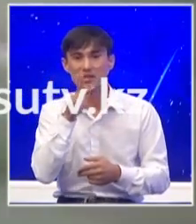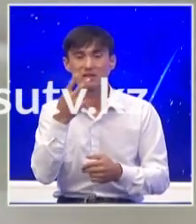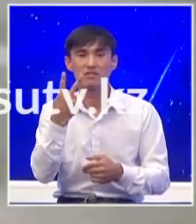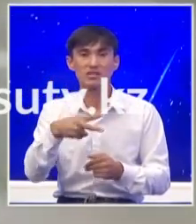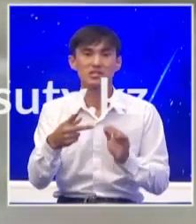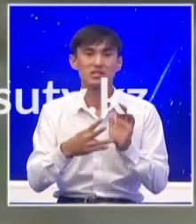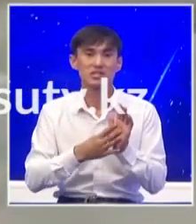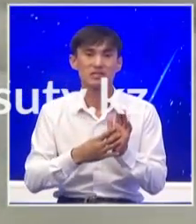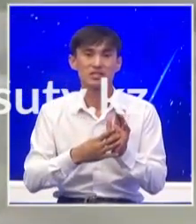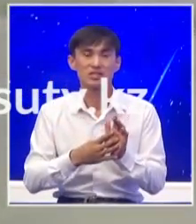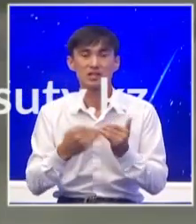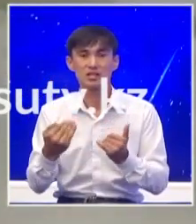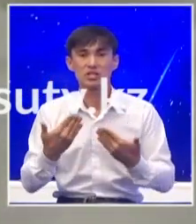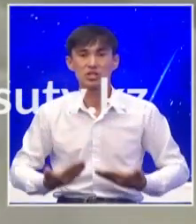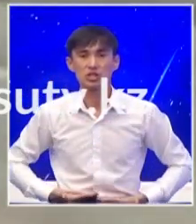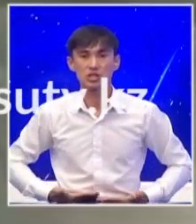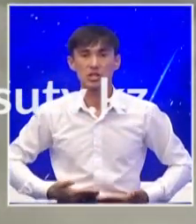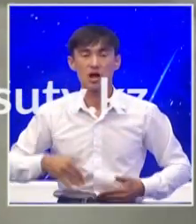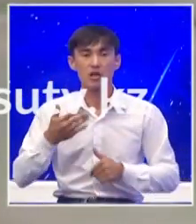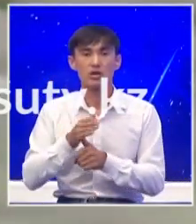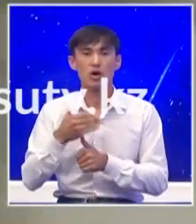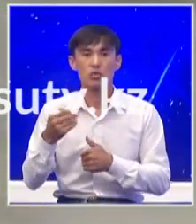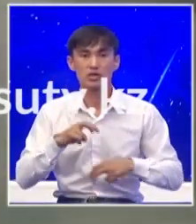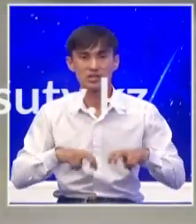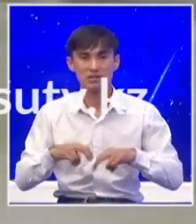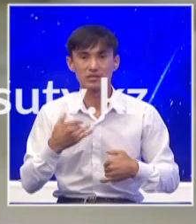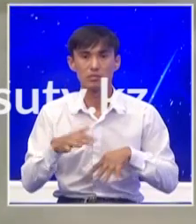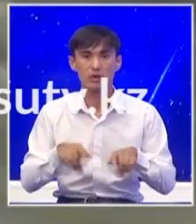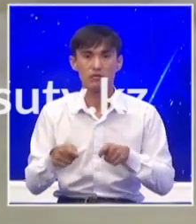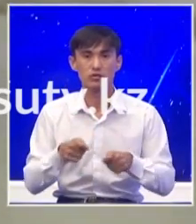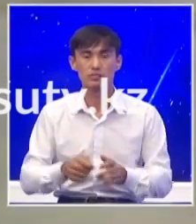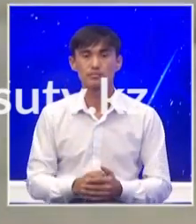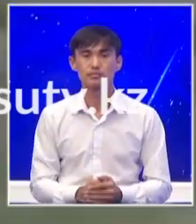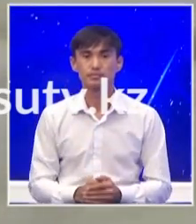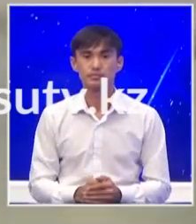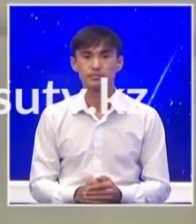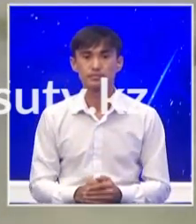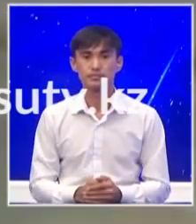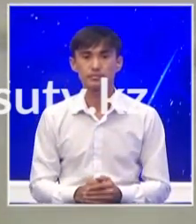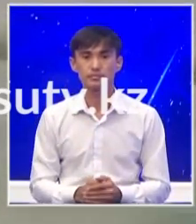29-летний житель Атырау. В настоящее время проводится расследование инцидента.